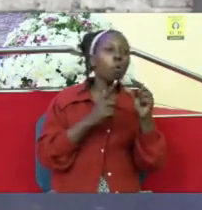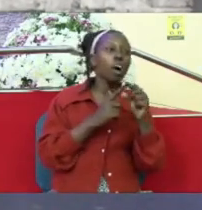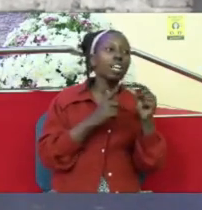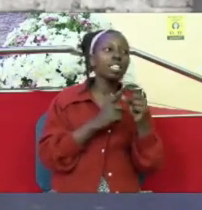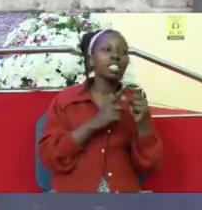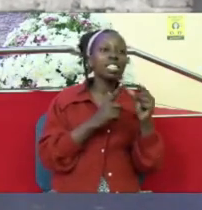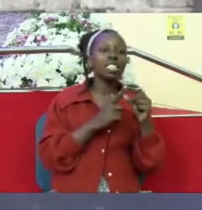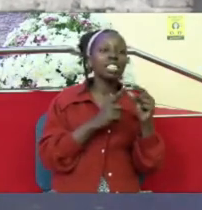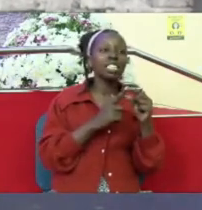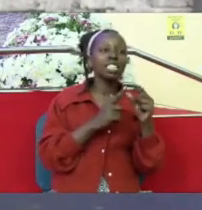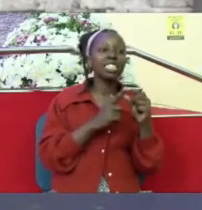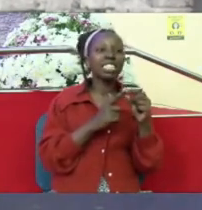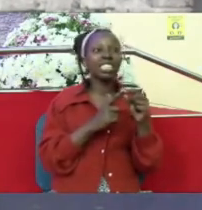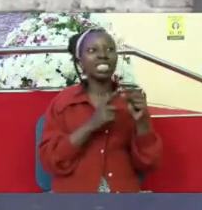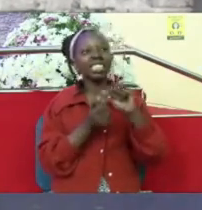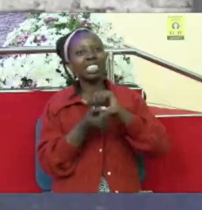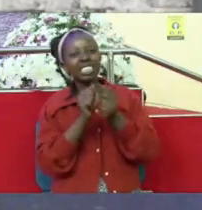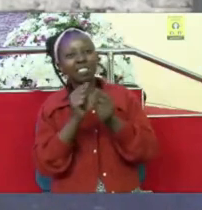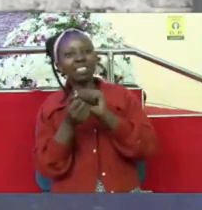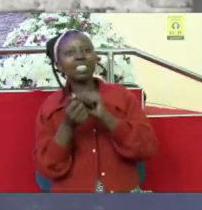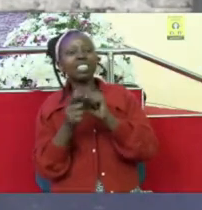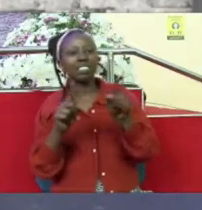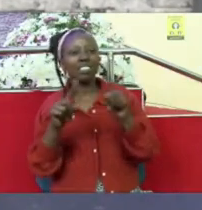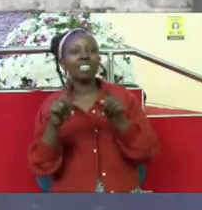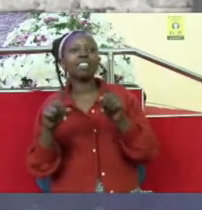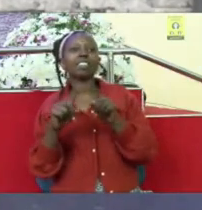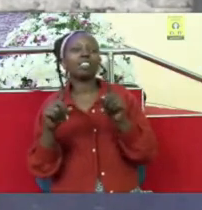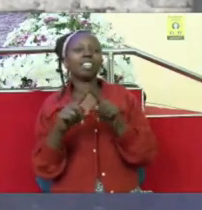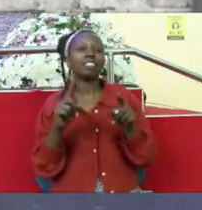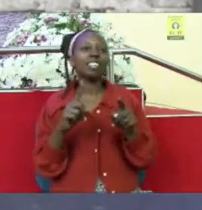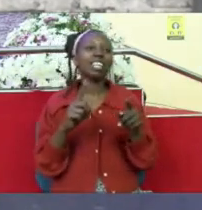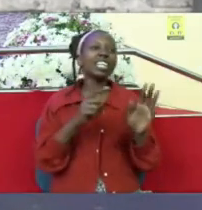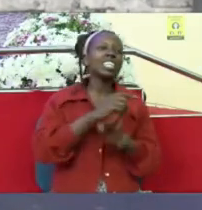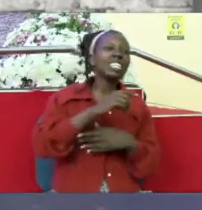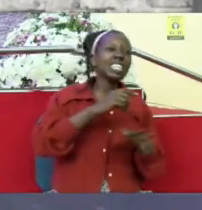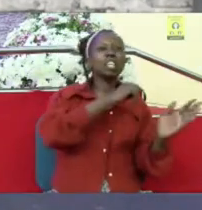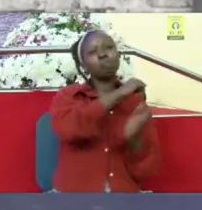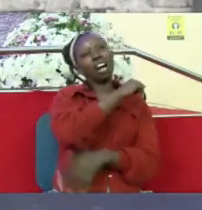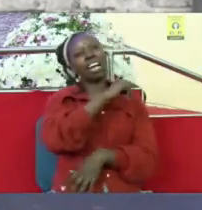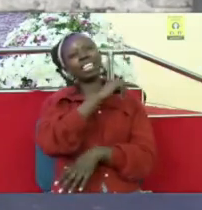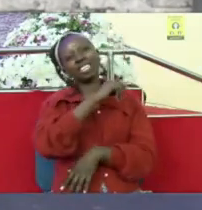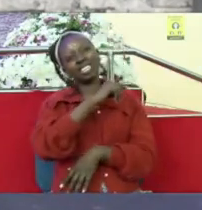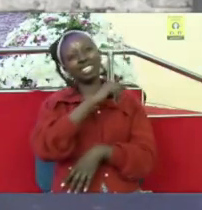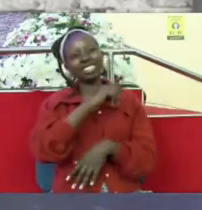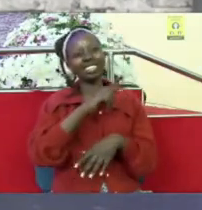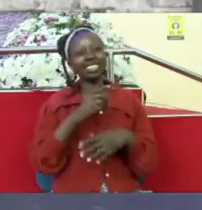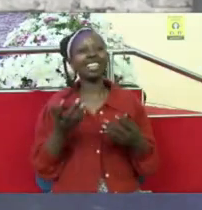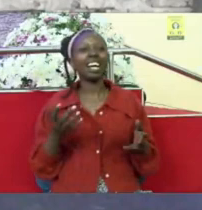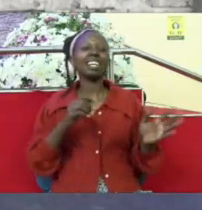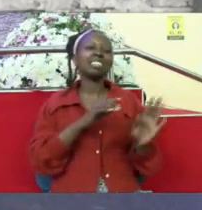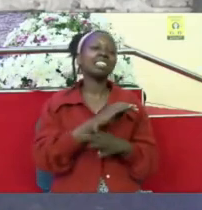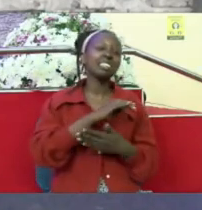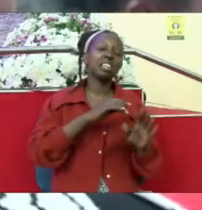anaanza gitaa inamtafuta inamkoza mpaka gitaa inazimwa. Sio wa Kikuyu tu wanaimbaga, hata wewe kwenu